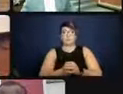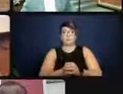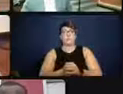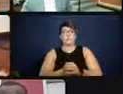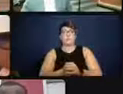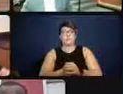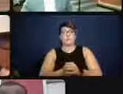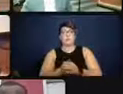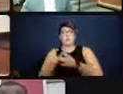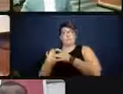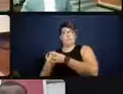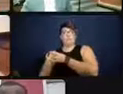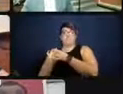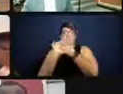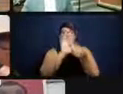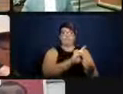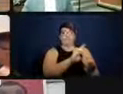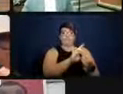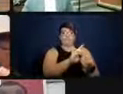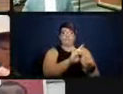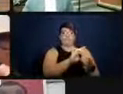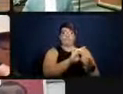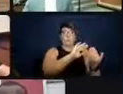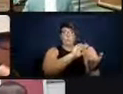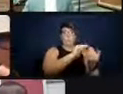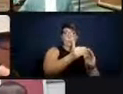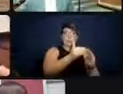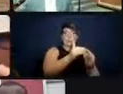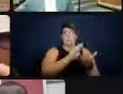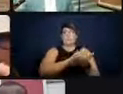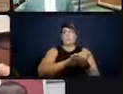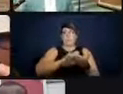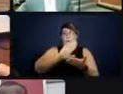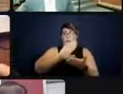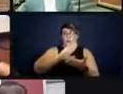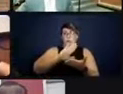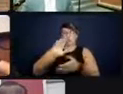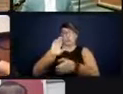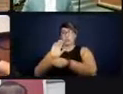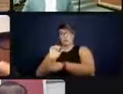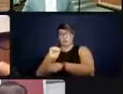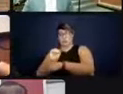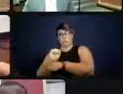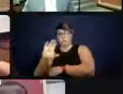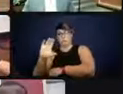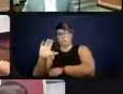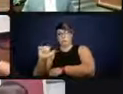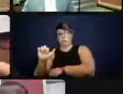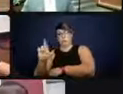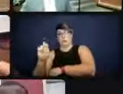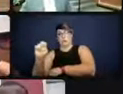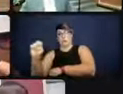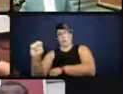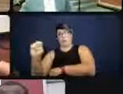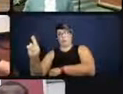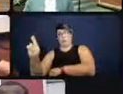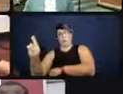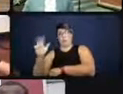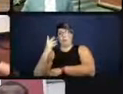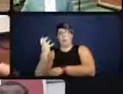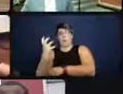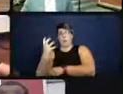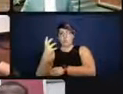الأكاديميات، تفكرون بكيفية جمع ما بين المجتمع والثانوية والطلاب مع بعضهم. هدفنا